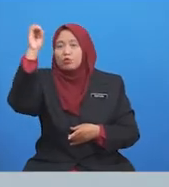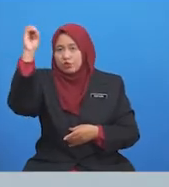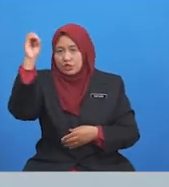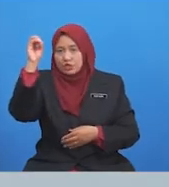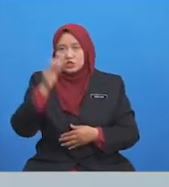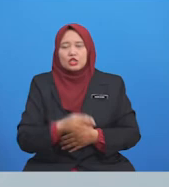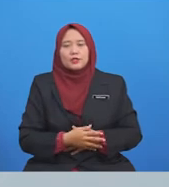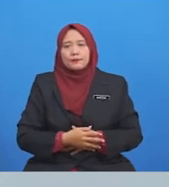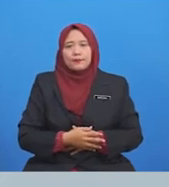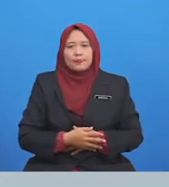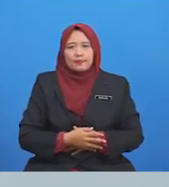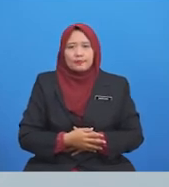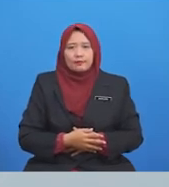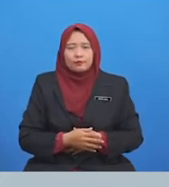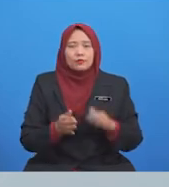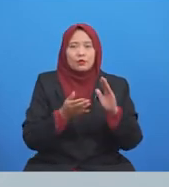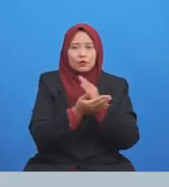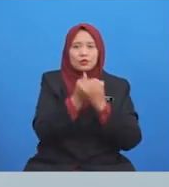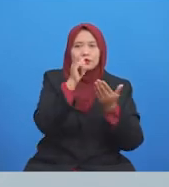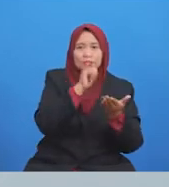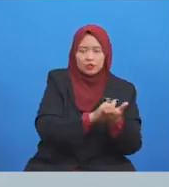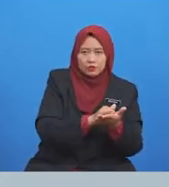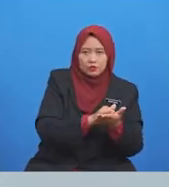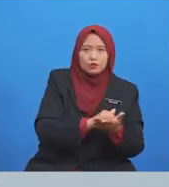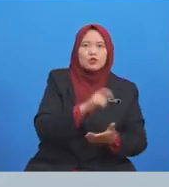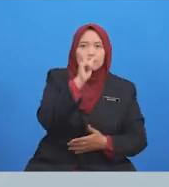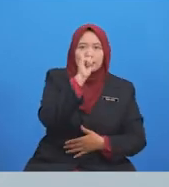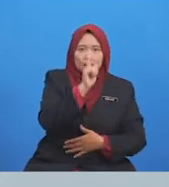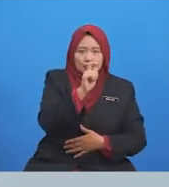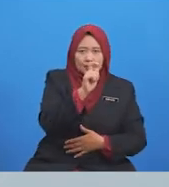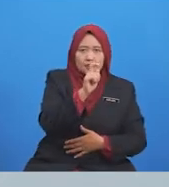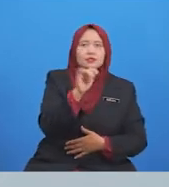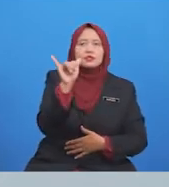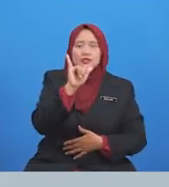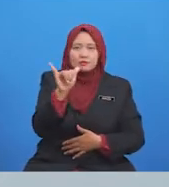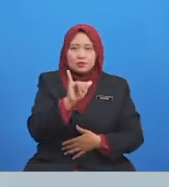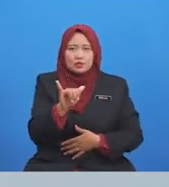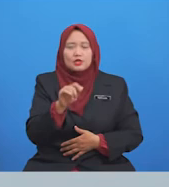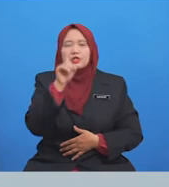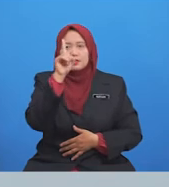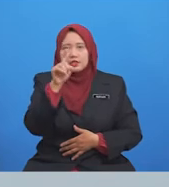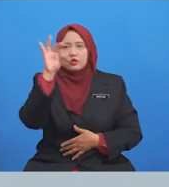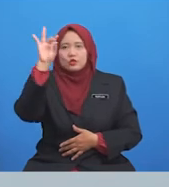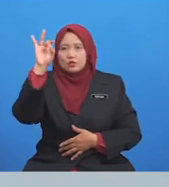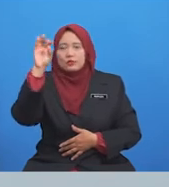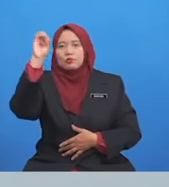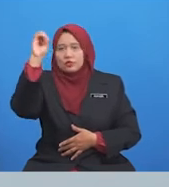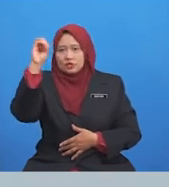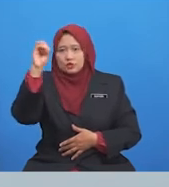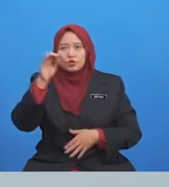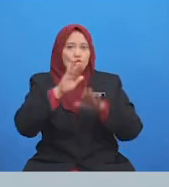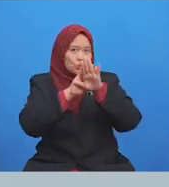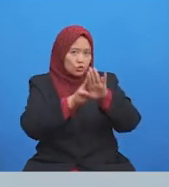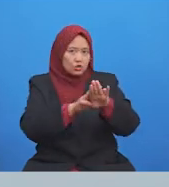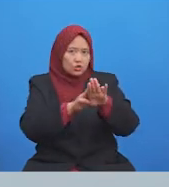itu, untuk mencari nilai X bersamaan 180 darjah, tolak kurungan